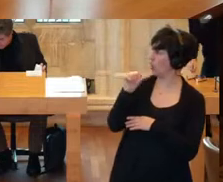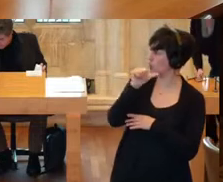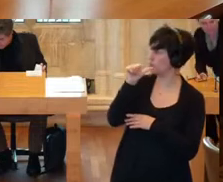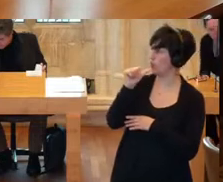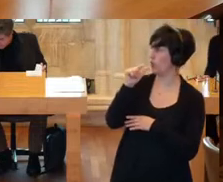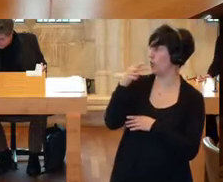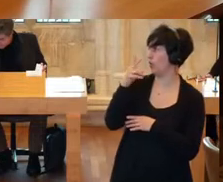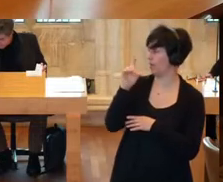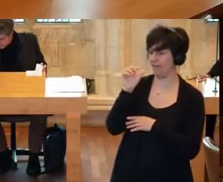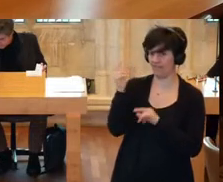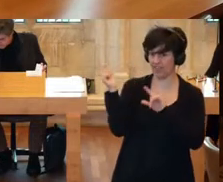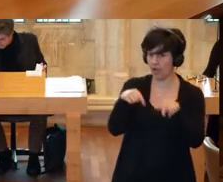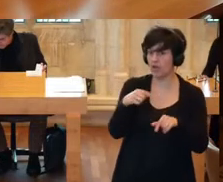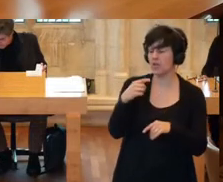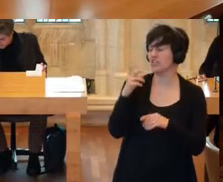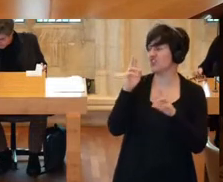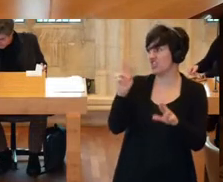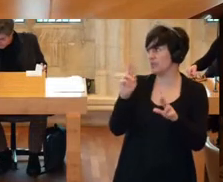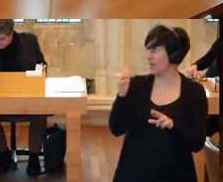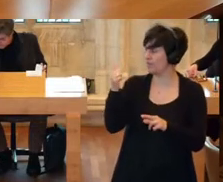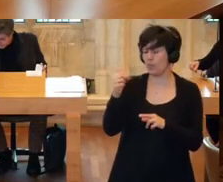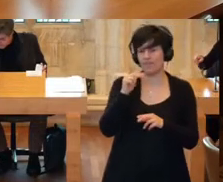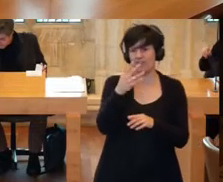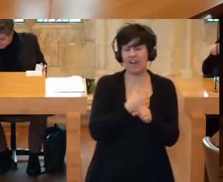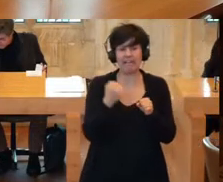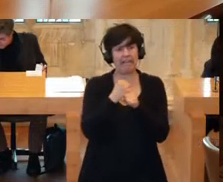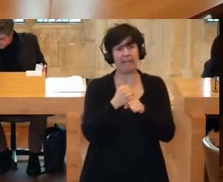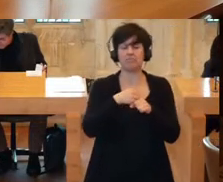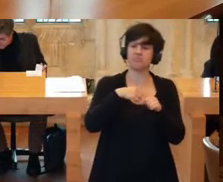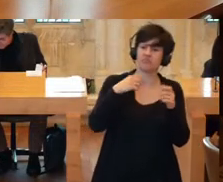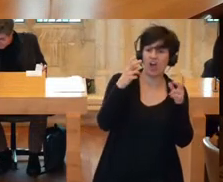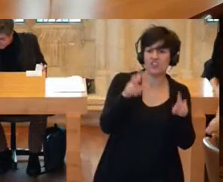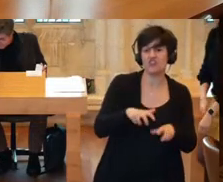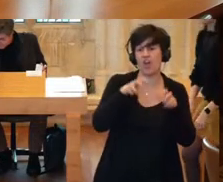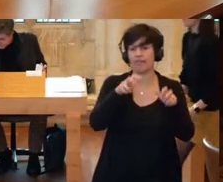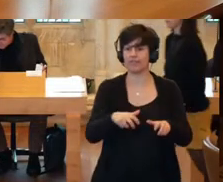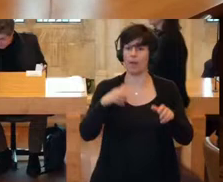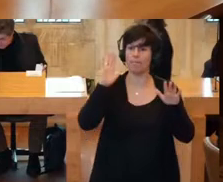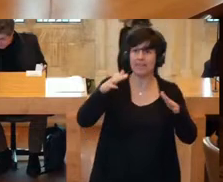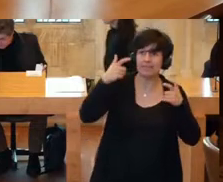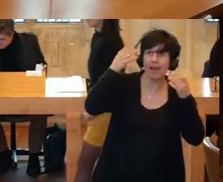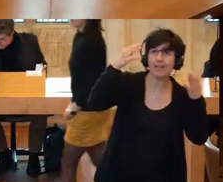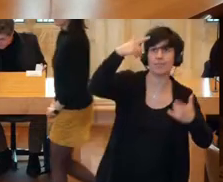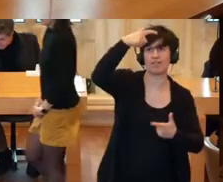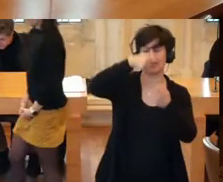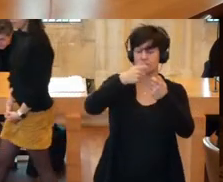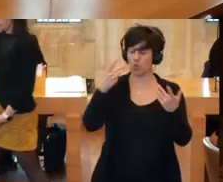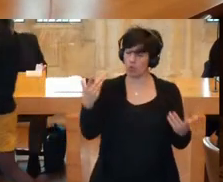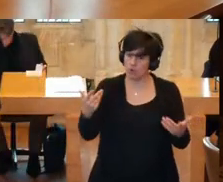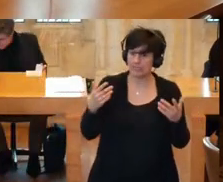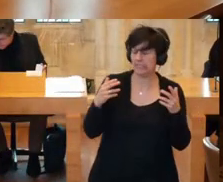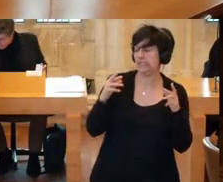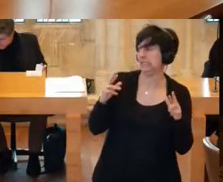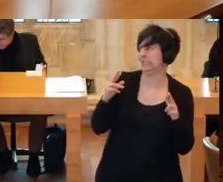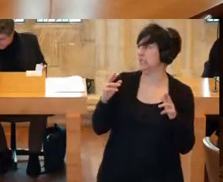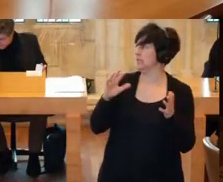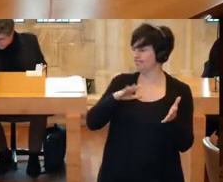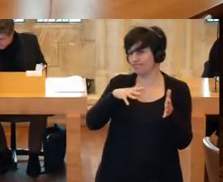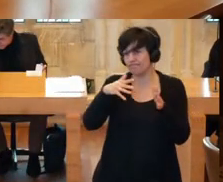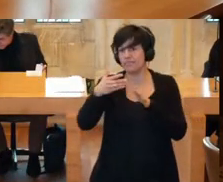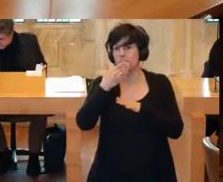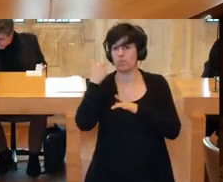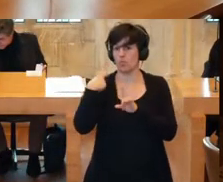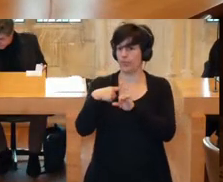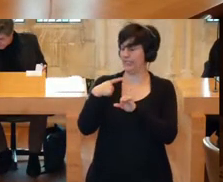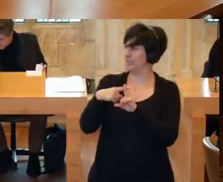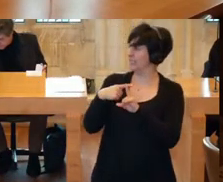un jardin d'acclimatation à la mode de Caen. Juste avant de terminer, quelques mots pour